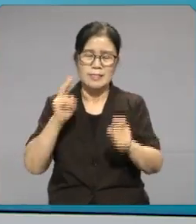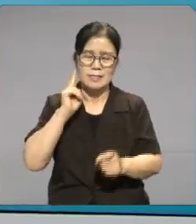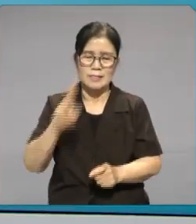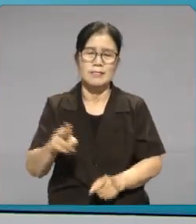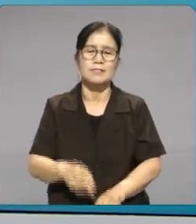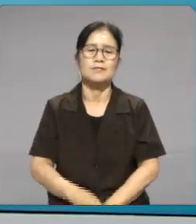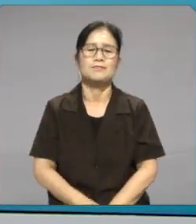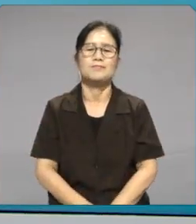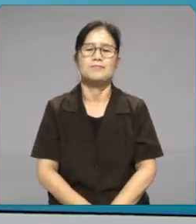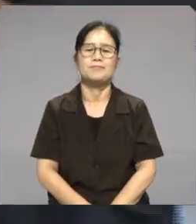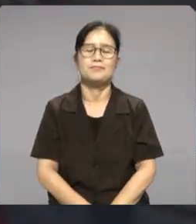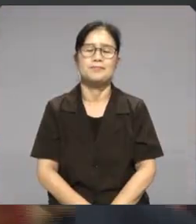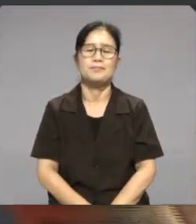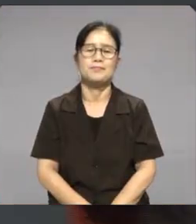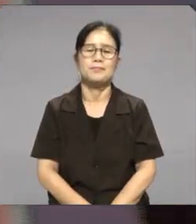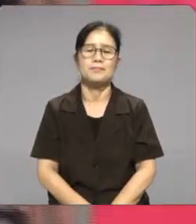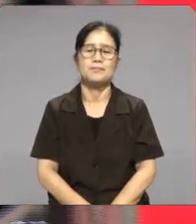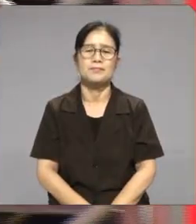기자입니다.